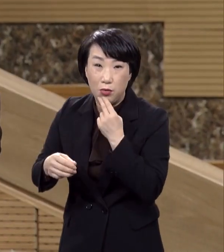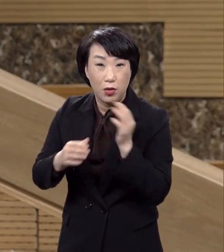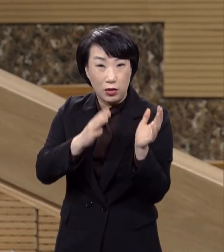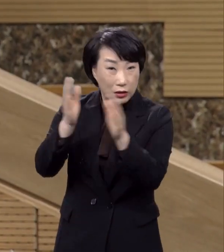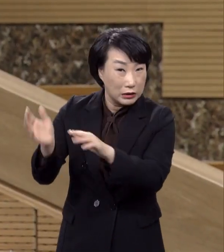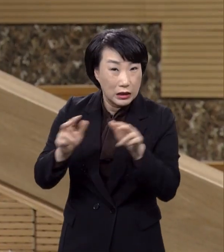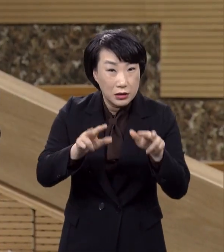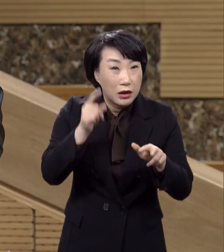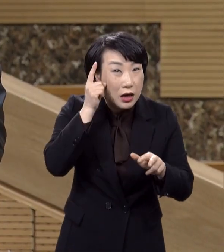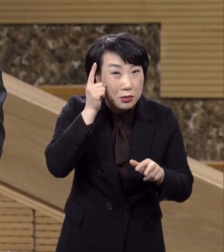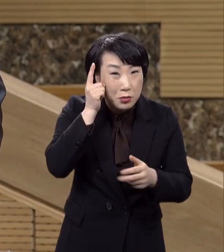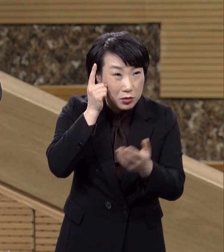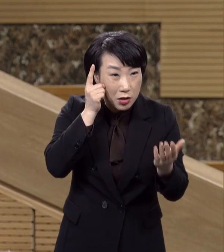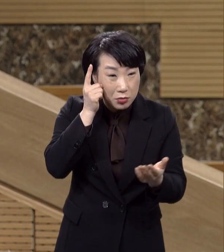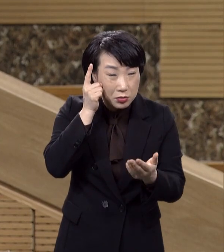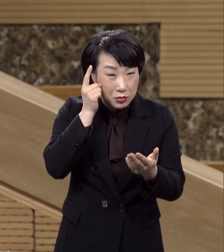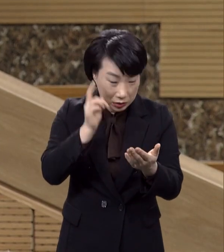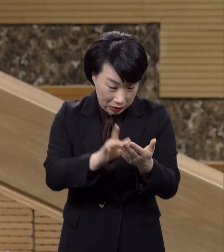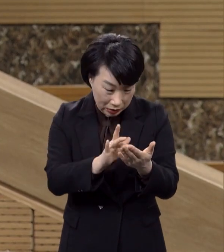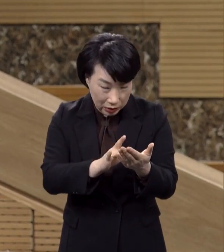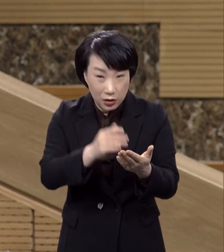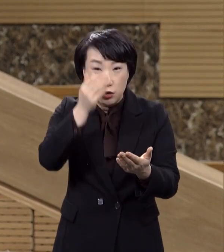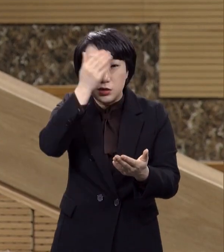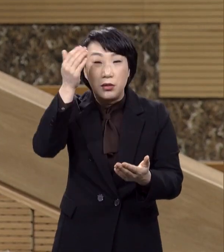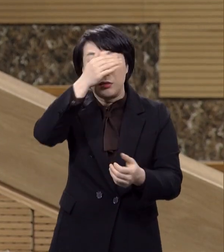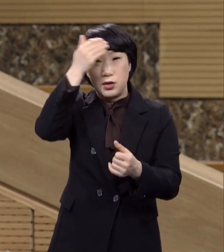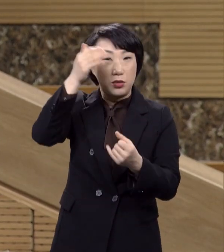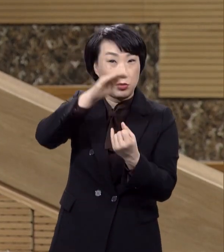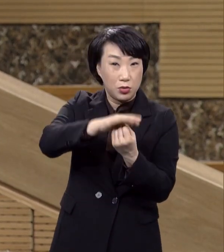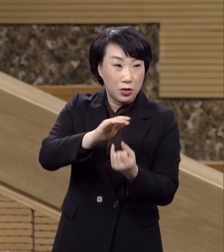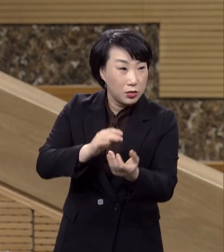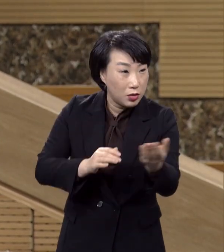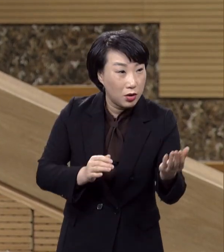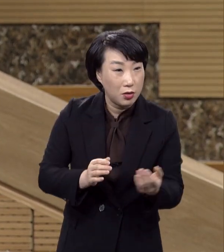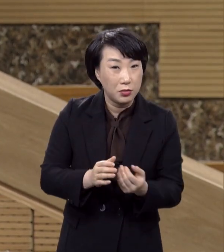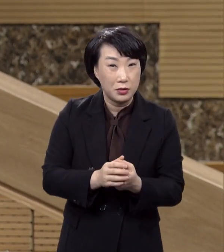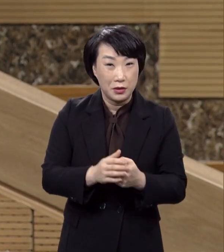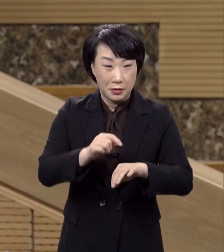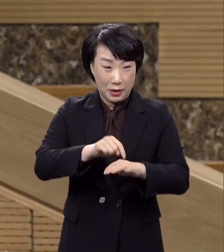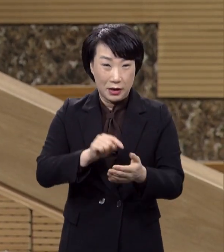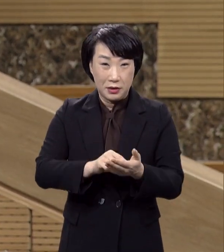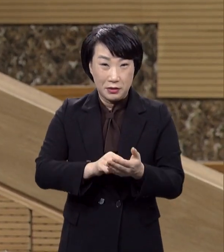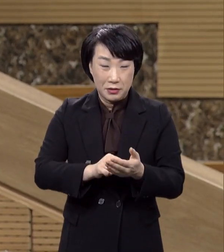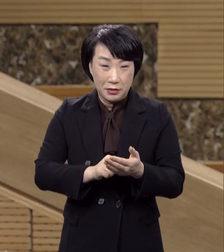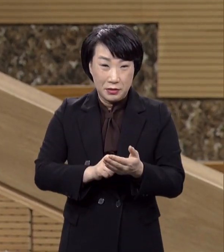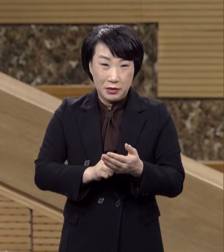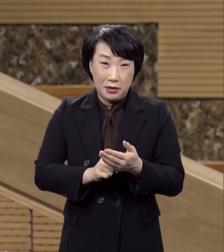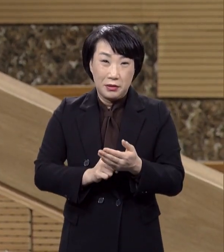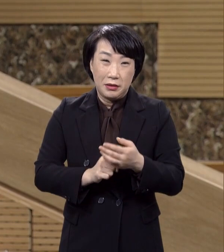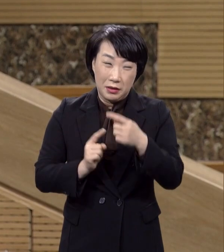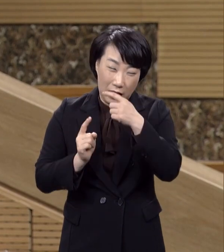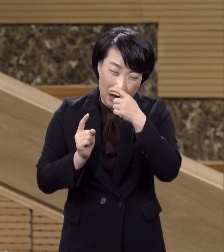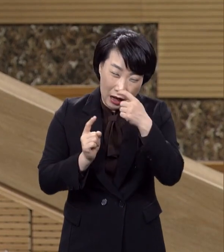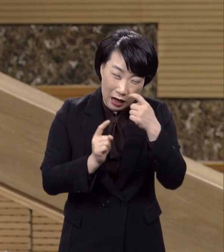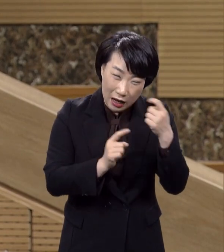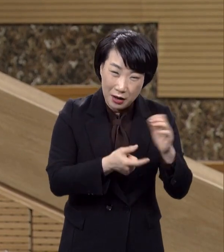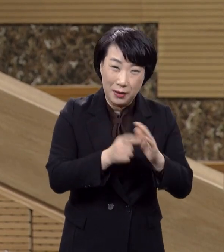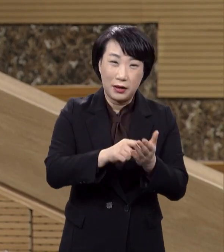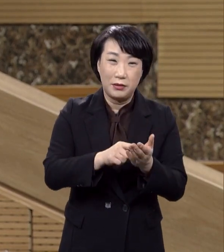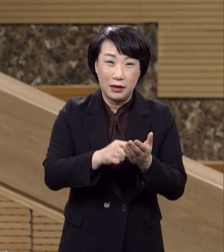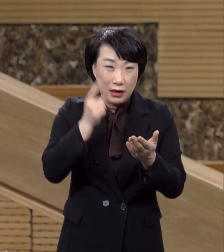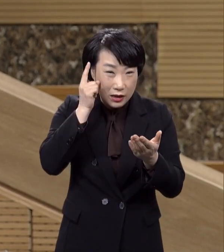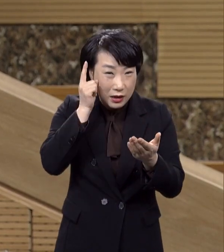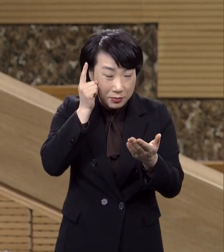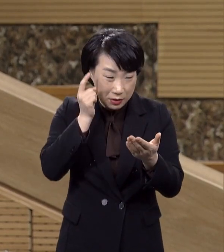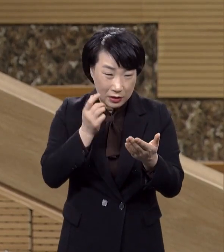지금 스마트폰 속에서는 젊은 청소년들이 마음을 다 빼앗길 만한 것들이